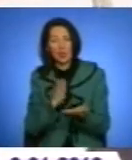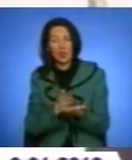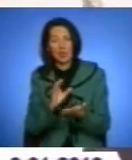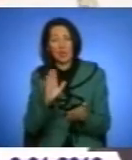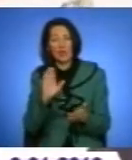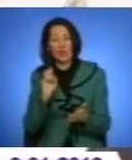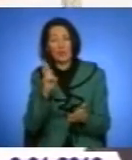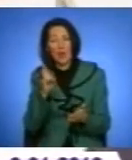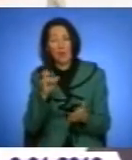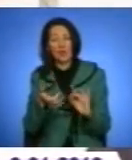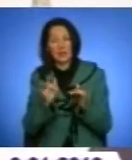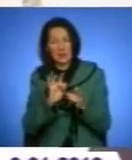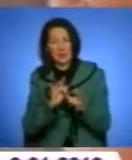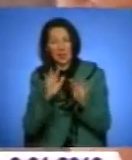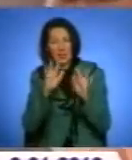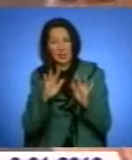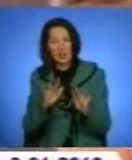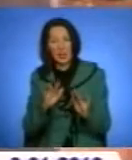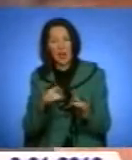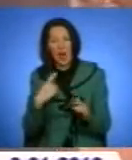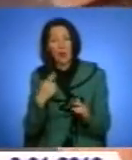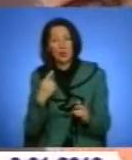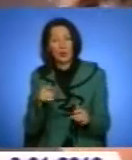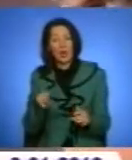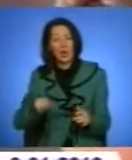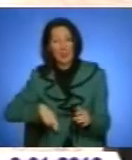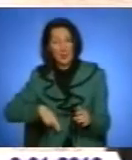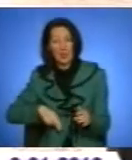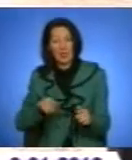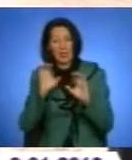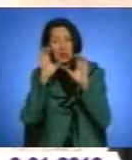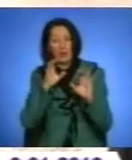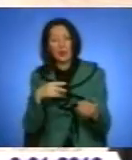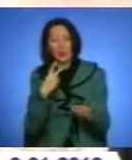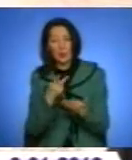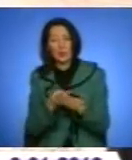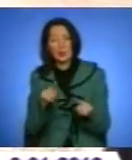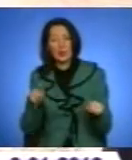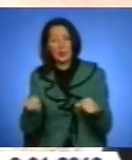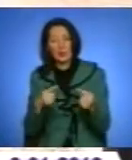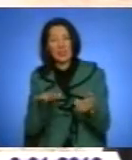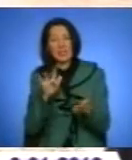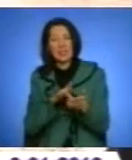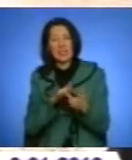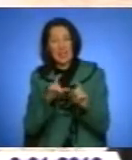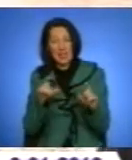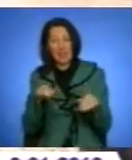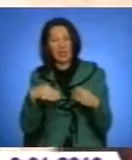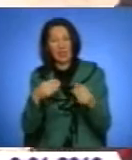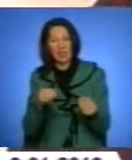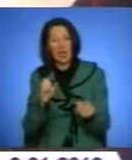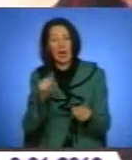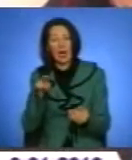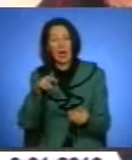веб-сайті відповідно обласної адміністрації. Законом передбачено створення центрів надання адміністративних послуг в